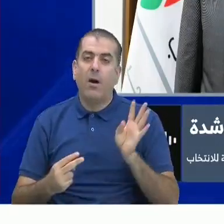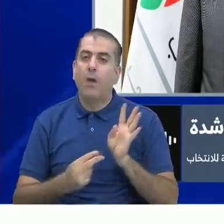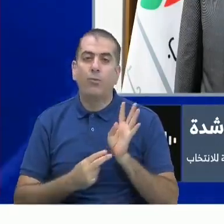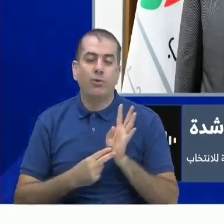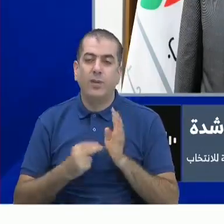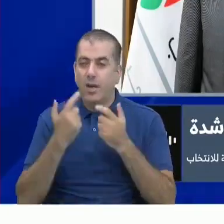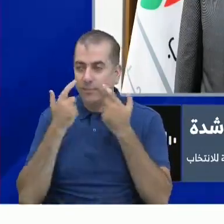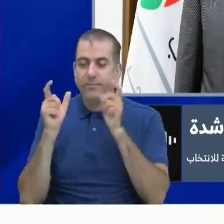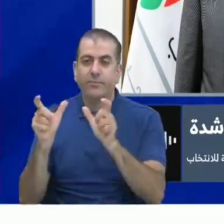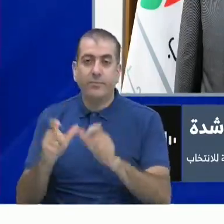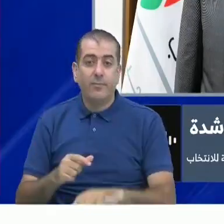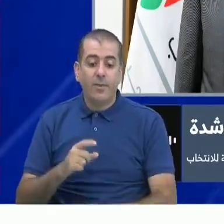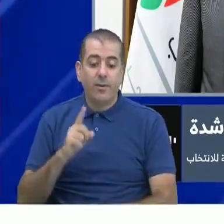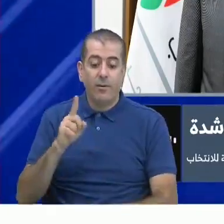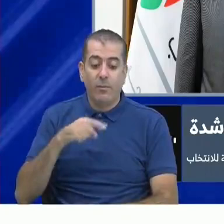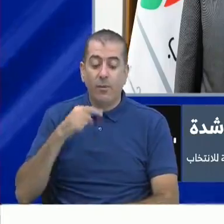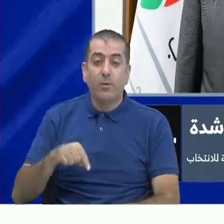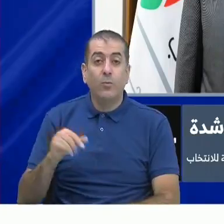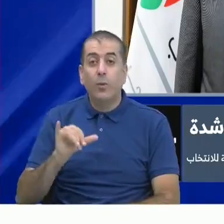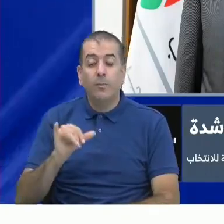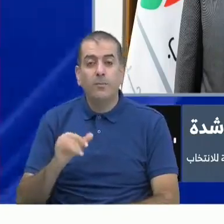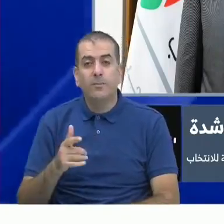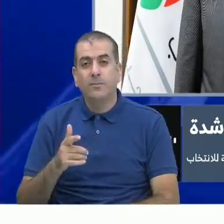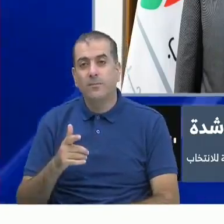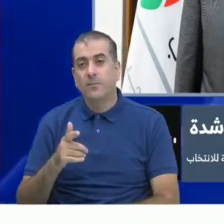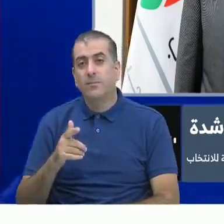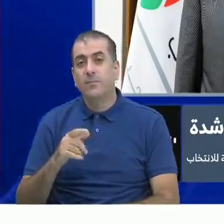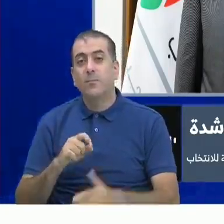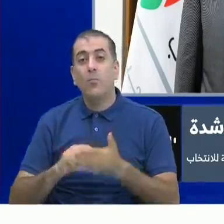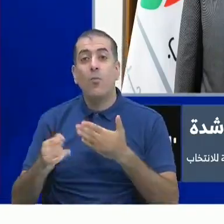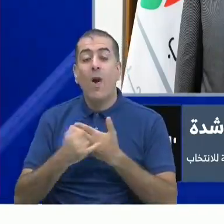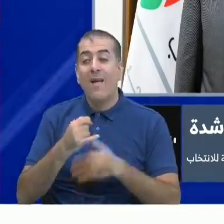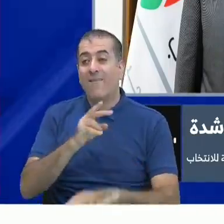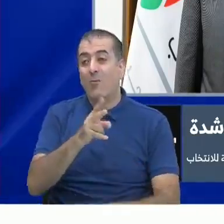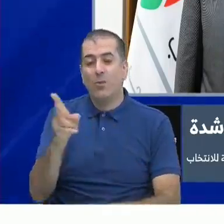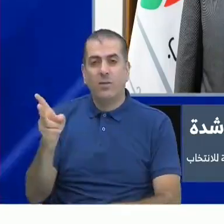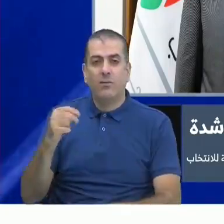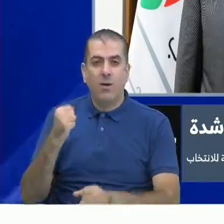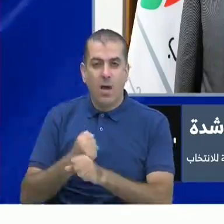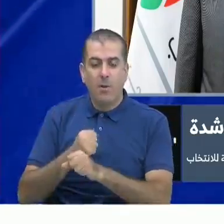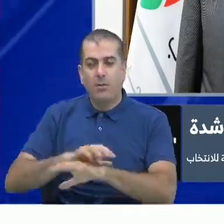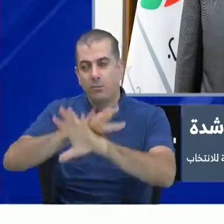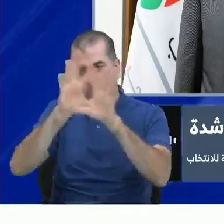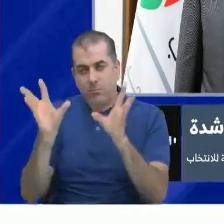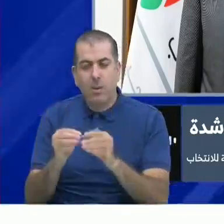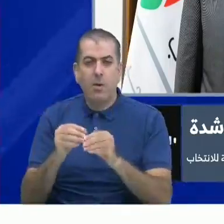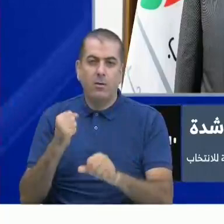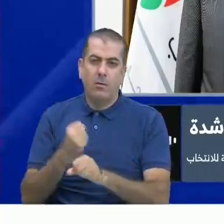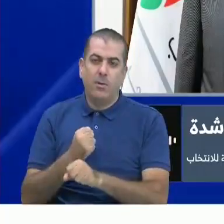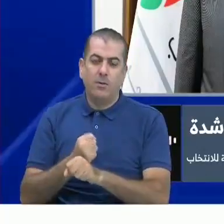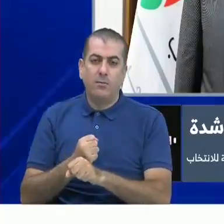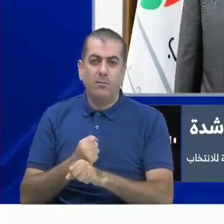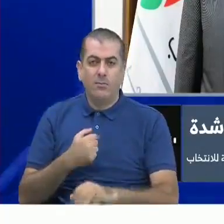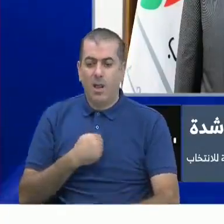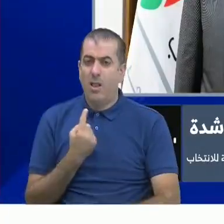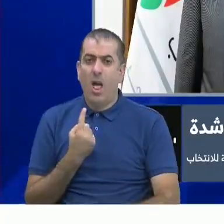المطلوب منها هو أن يكون لرصد هذه المخالفات جهد جماعي، حتى يتسنى